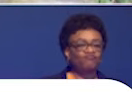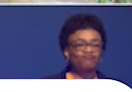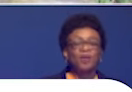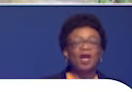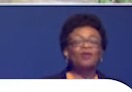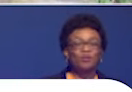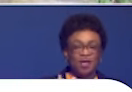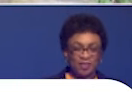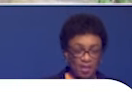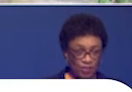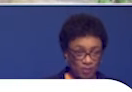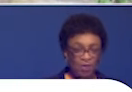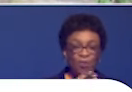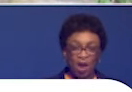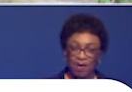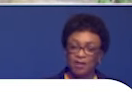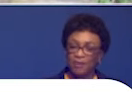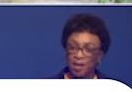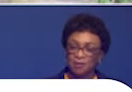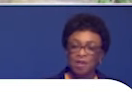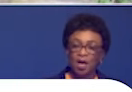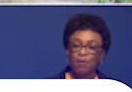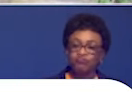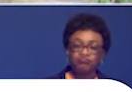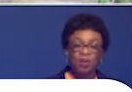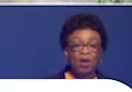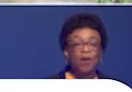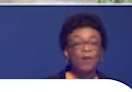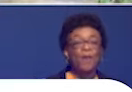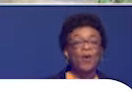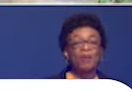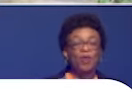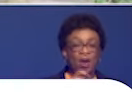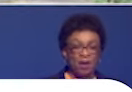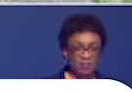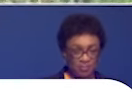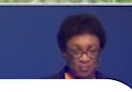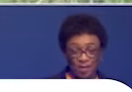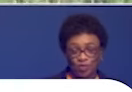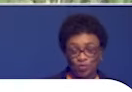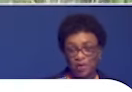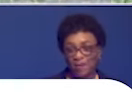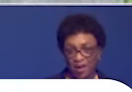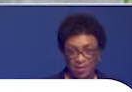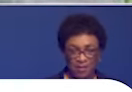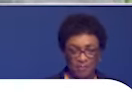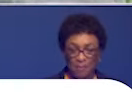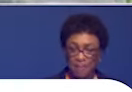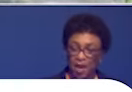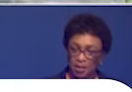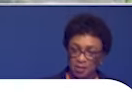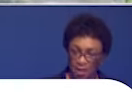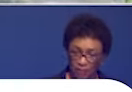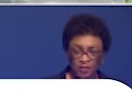sababuvimeanzakuleta ajirakijijini;watu wanalimamboganakutumiamajihaya kwasababumajihaya..."nimajisafina